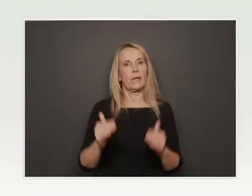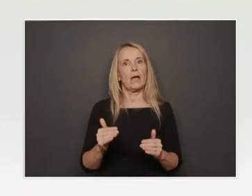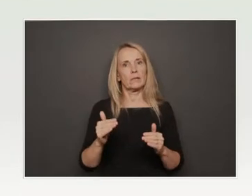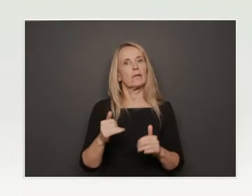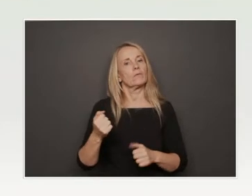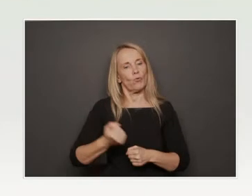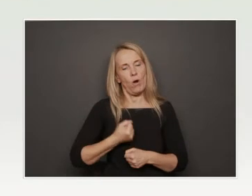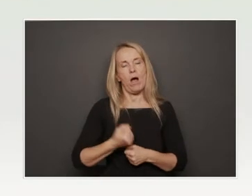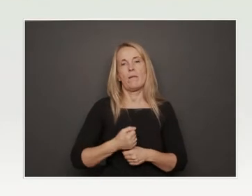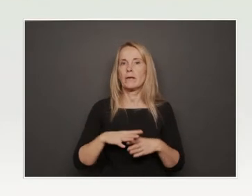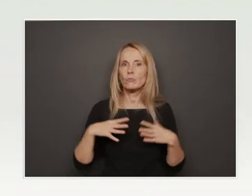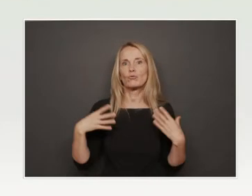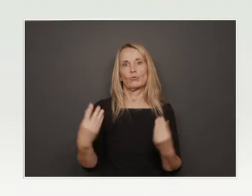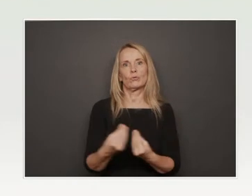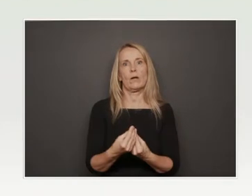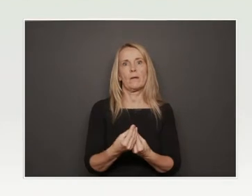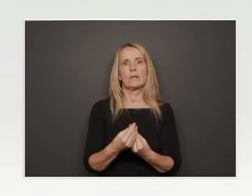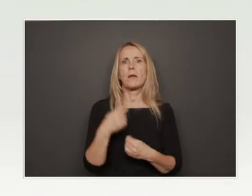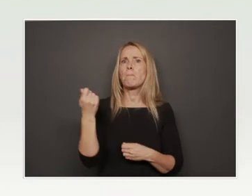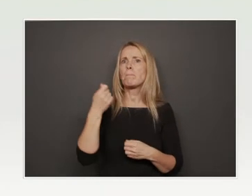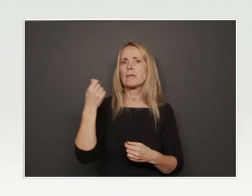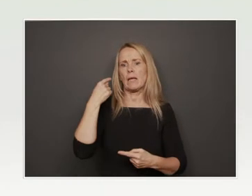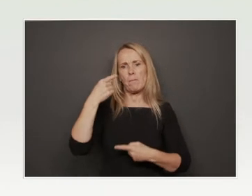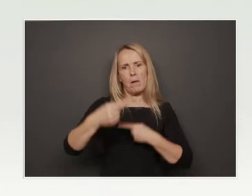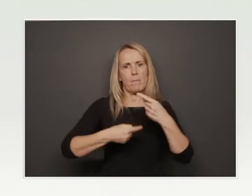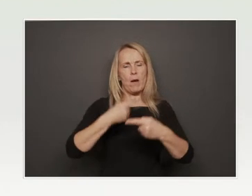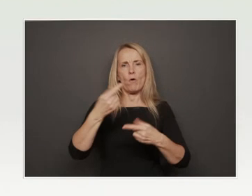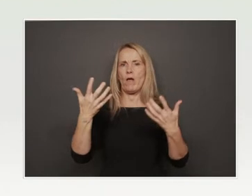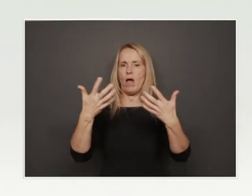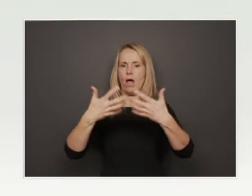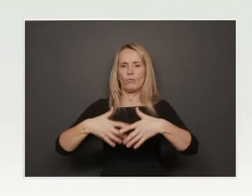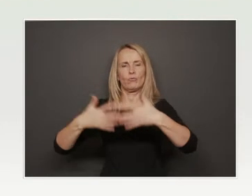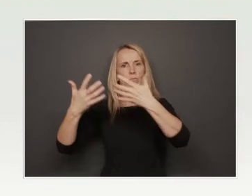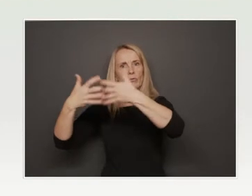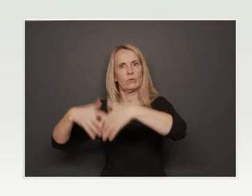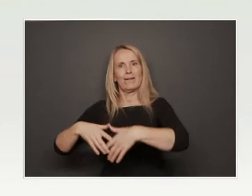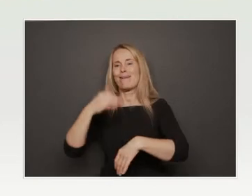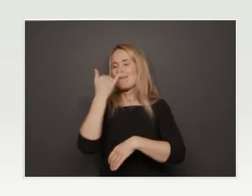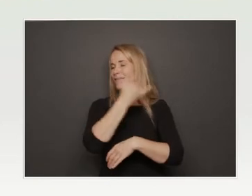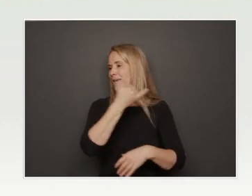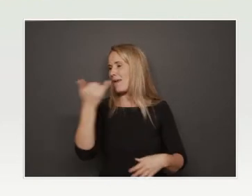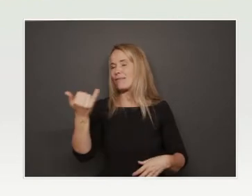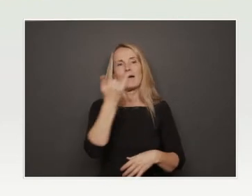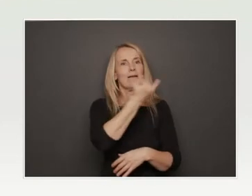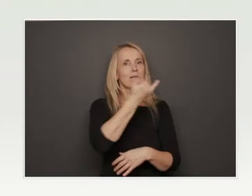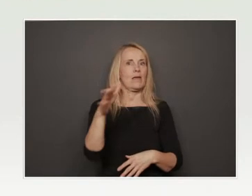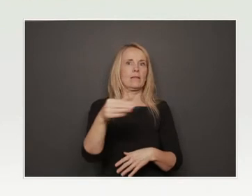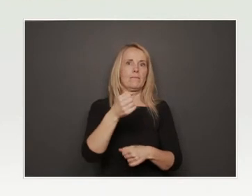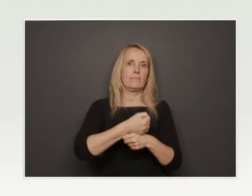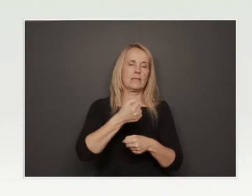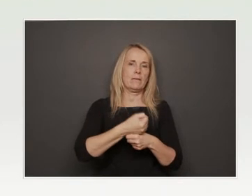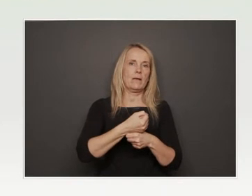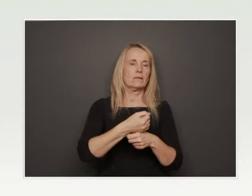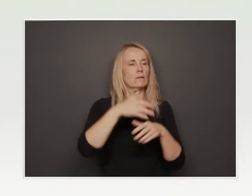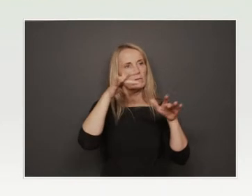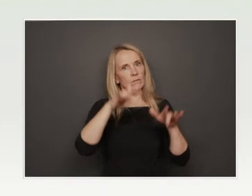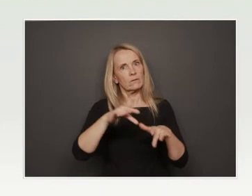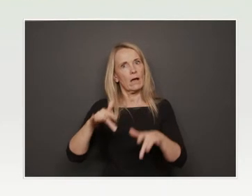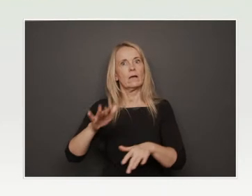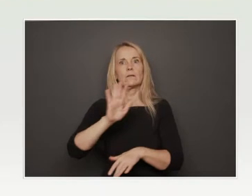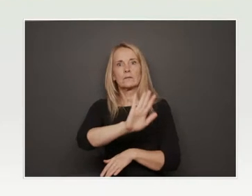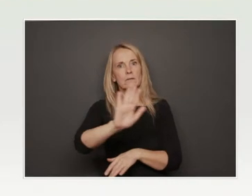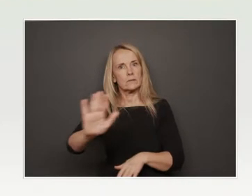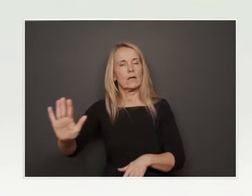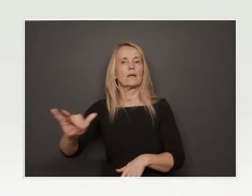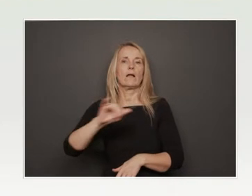bewältigt. Betriebsabläufe greifen ineinander und dadurch hat jeder und jede Mitarbeiterin seinen